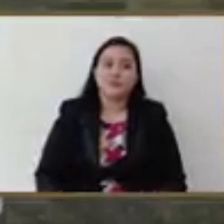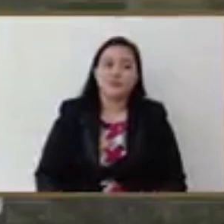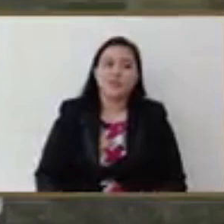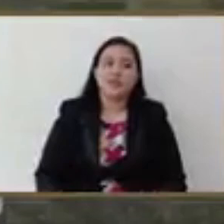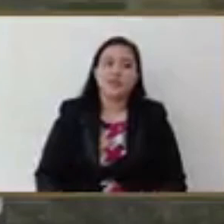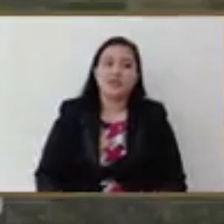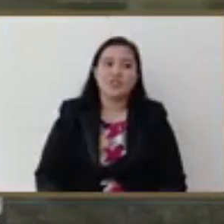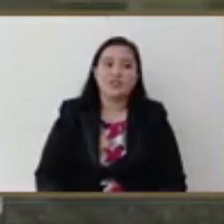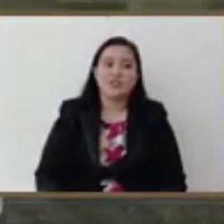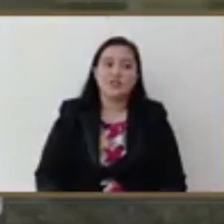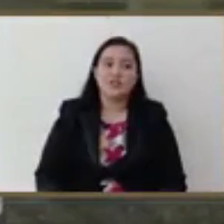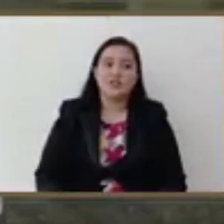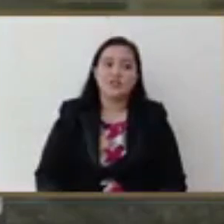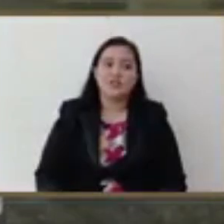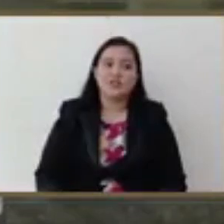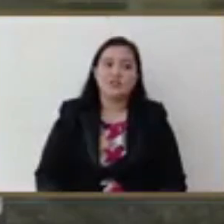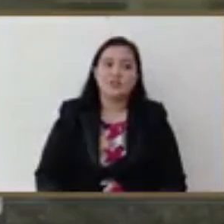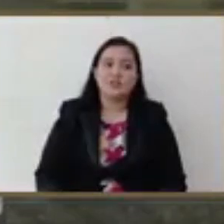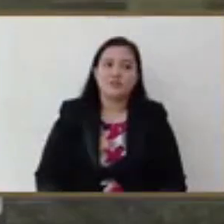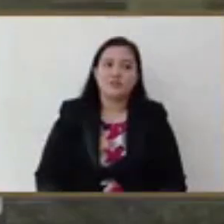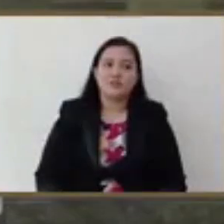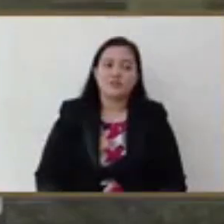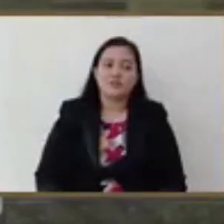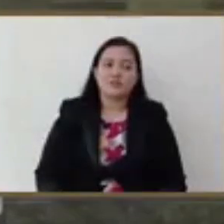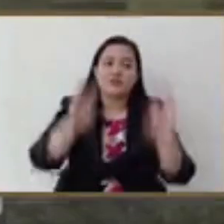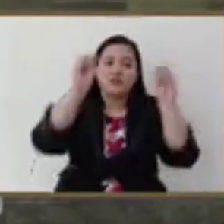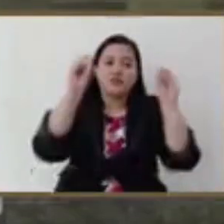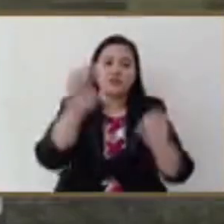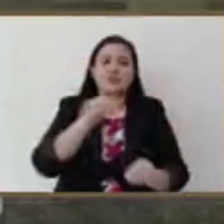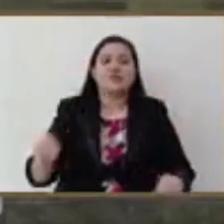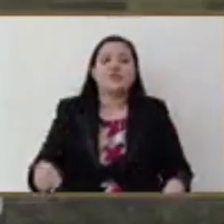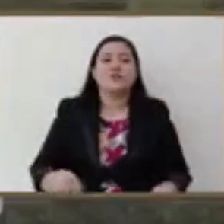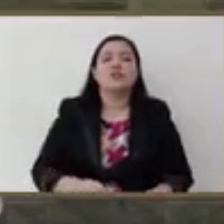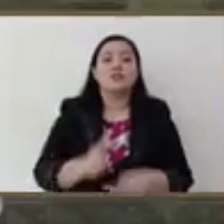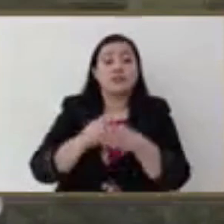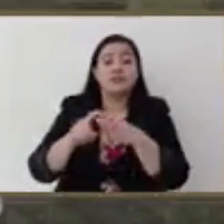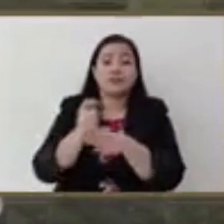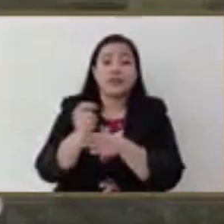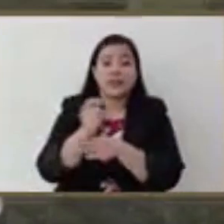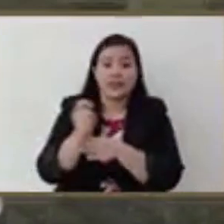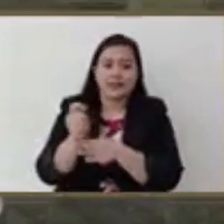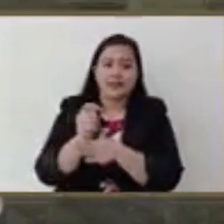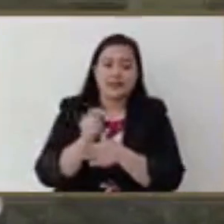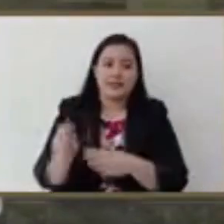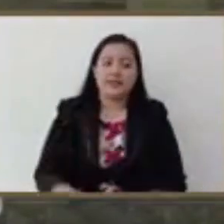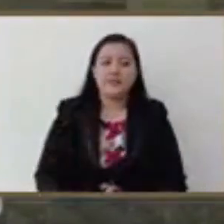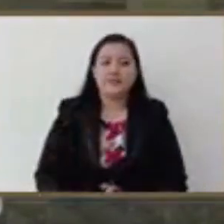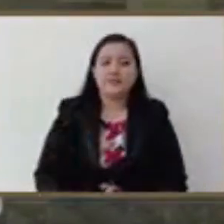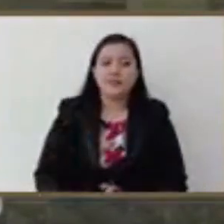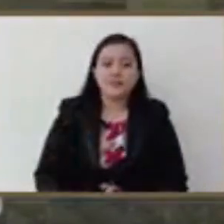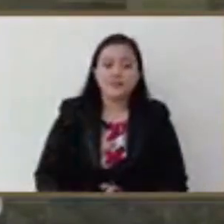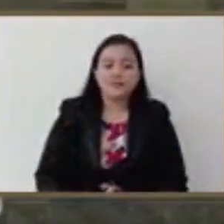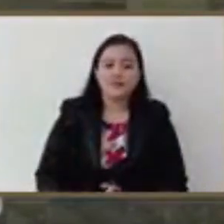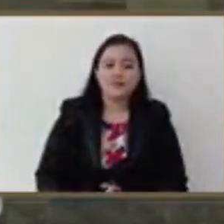Think about it. Na may nagtuturo sa iyo pagka medyo hindi mo alam kung anong gagawin mo. May nag-admonish sa iyo